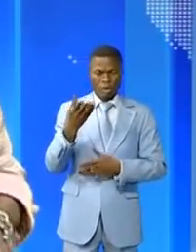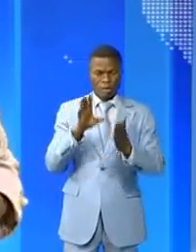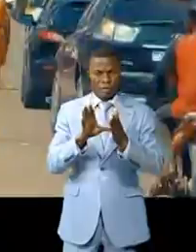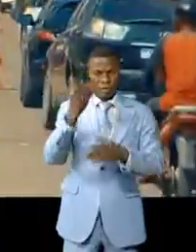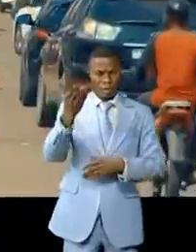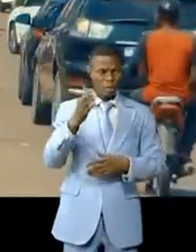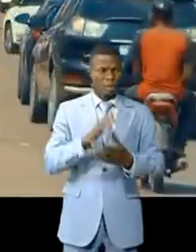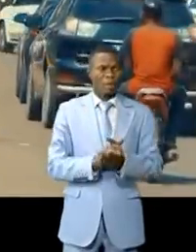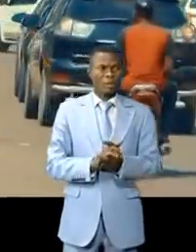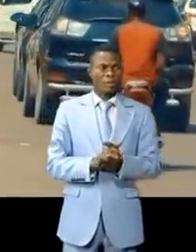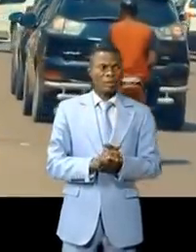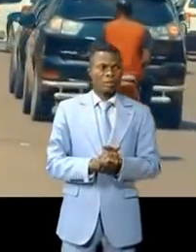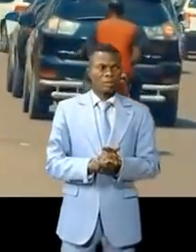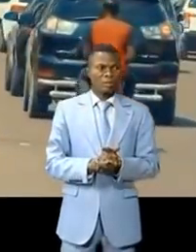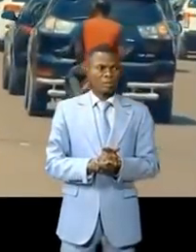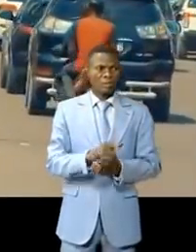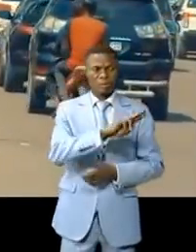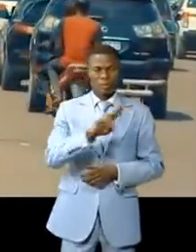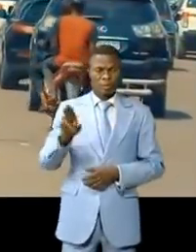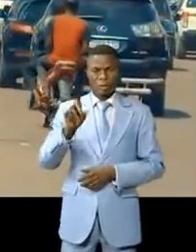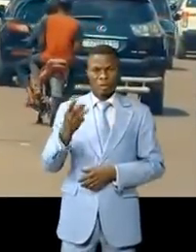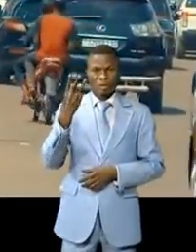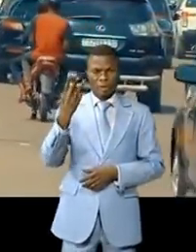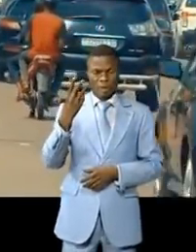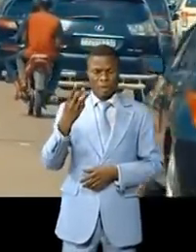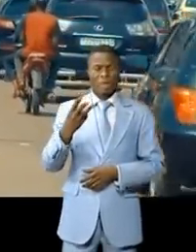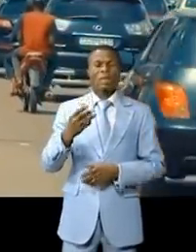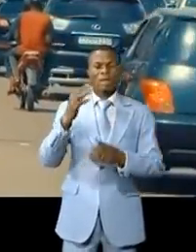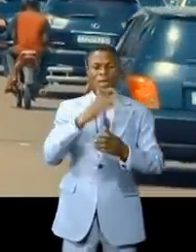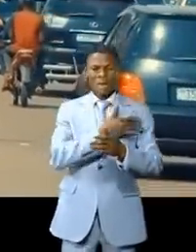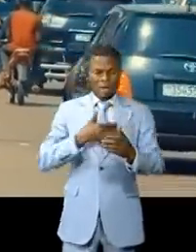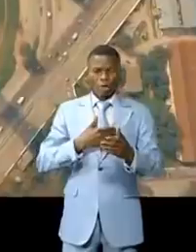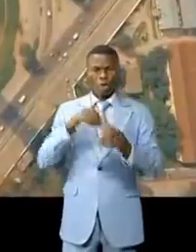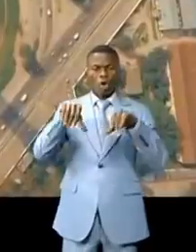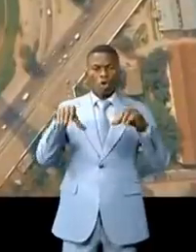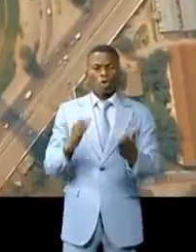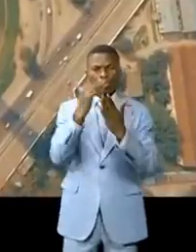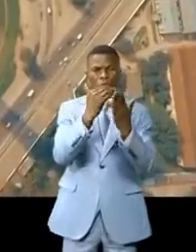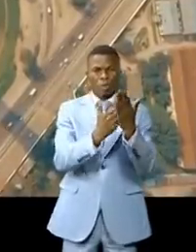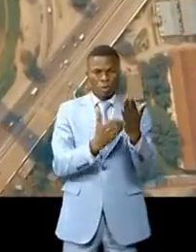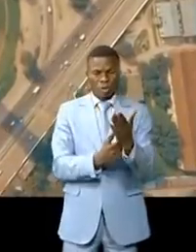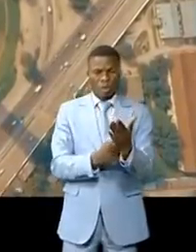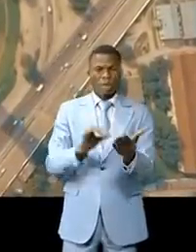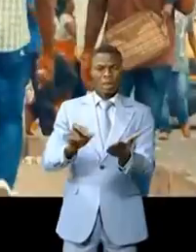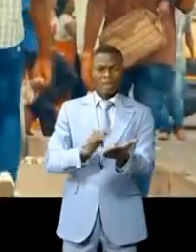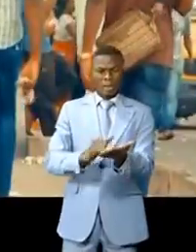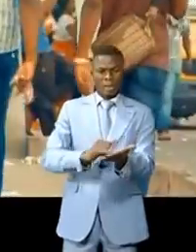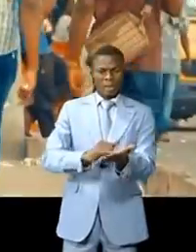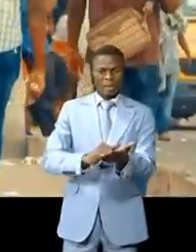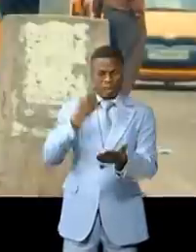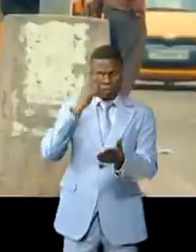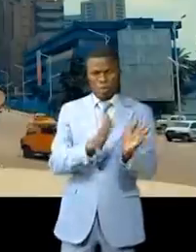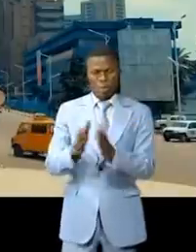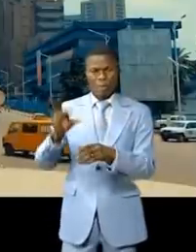Tondwango. D'ici 2023, les Congolais seront identifiés et enrôlés, bref, prêts pour aller aux élections.